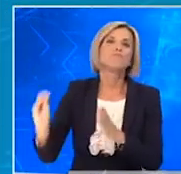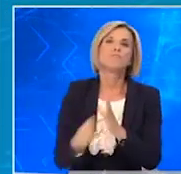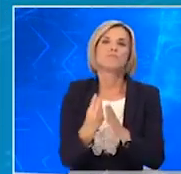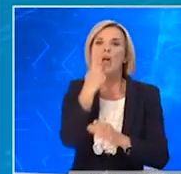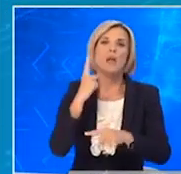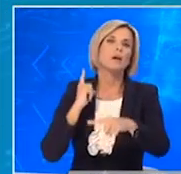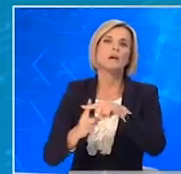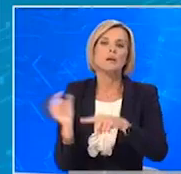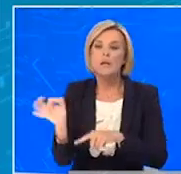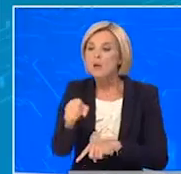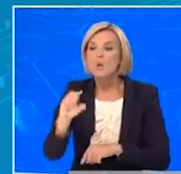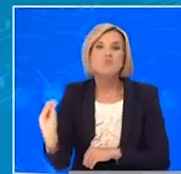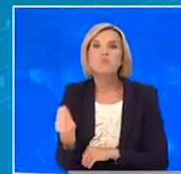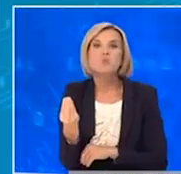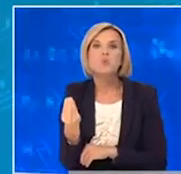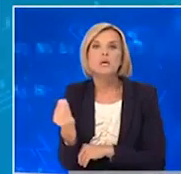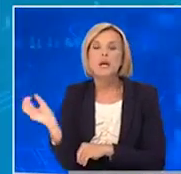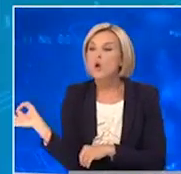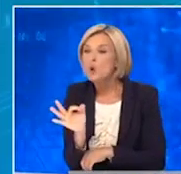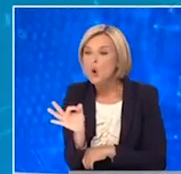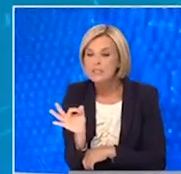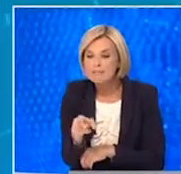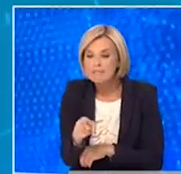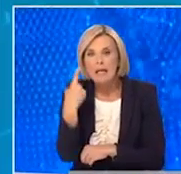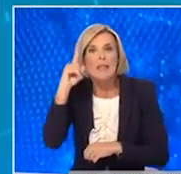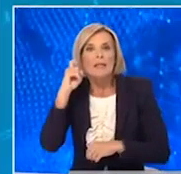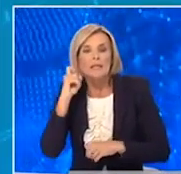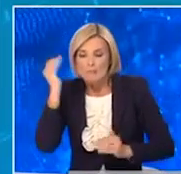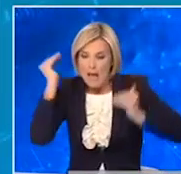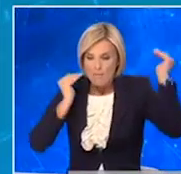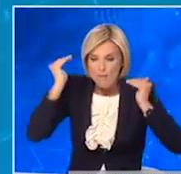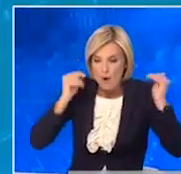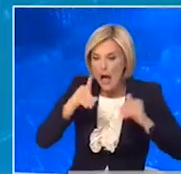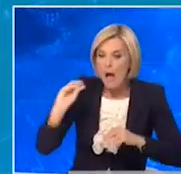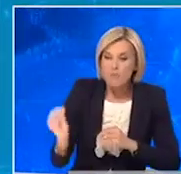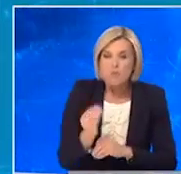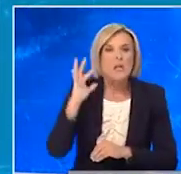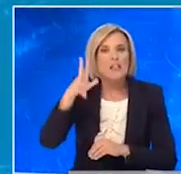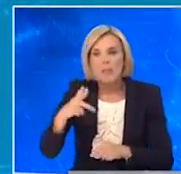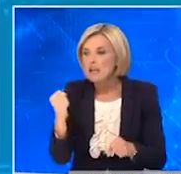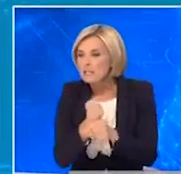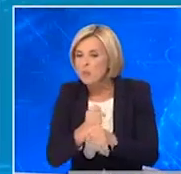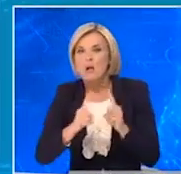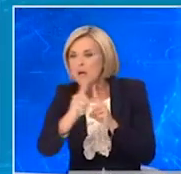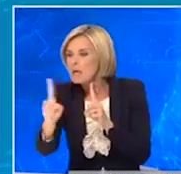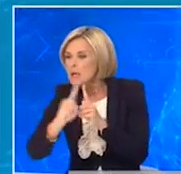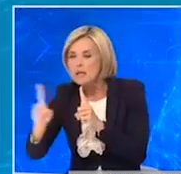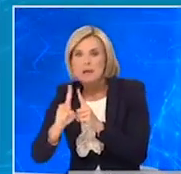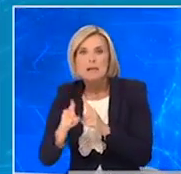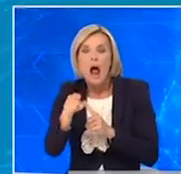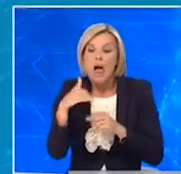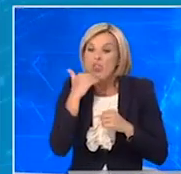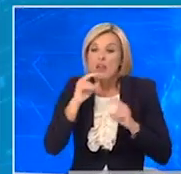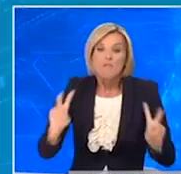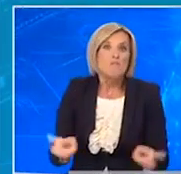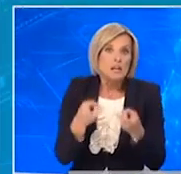να το έχει κολλήσει και η καθημερινή του θεωρείται ορφανός εισαγωγικά, αλλά η καθημερινότητά του αφορά στην εργασία σε έναν χώρο που υπάρχουν